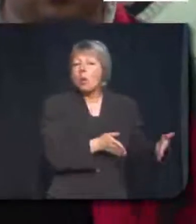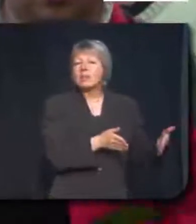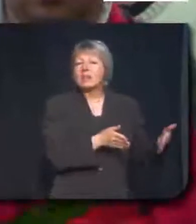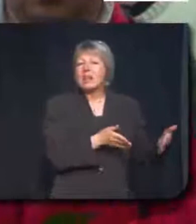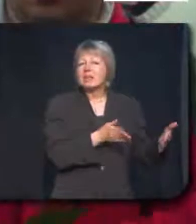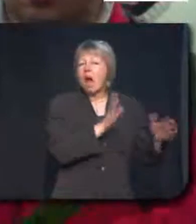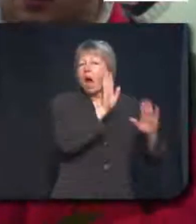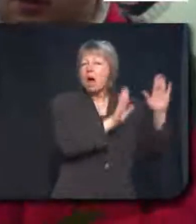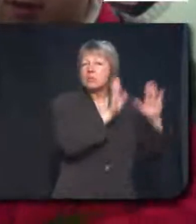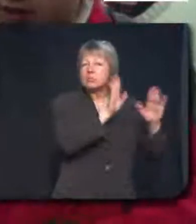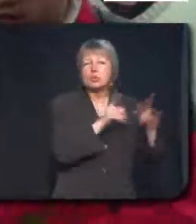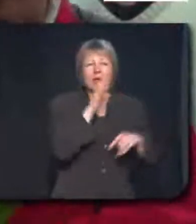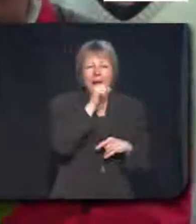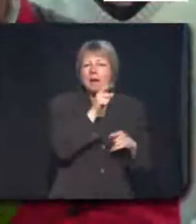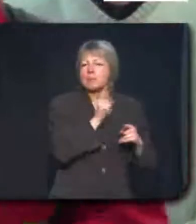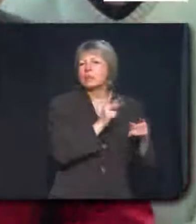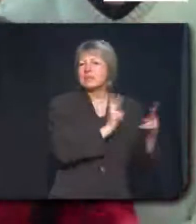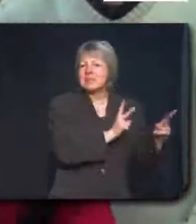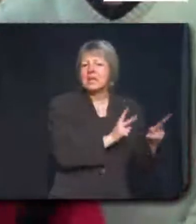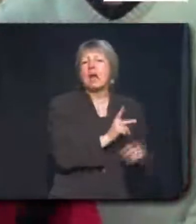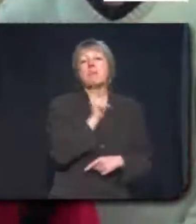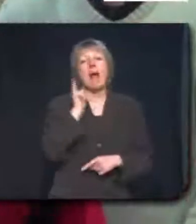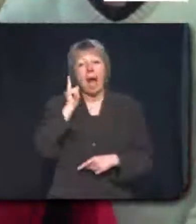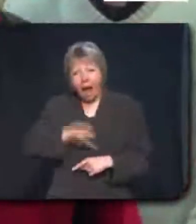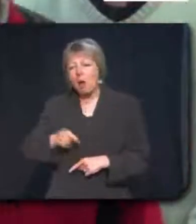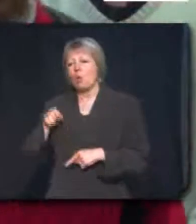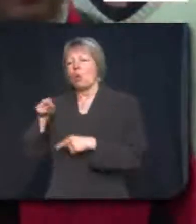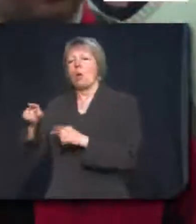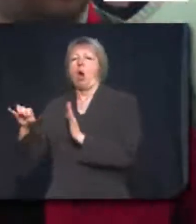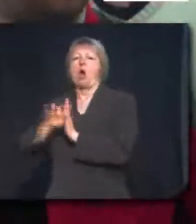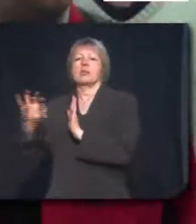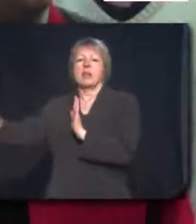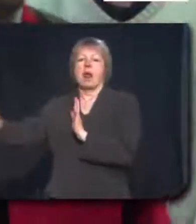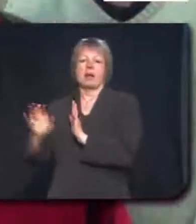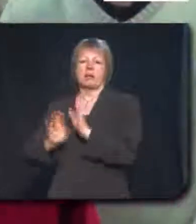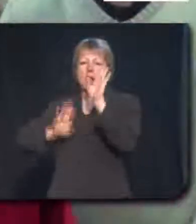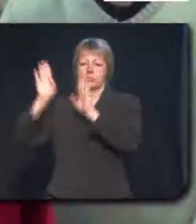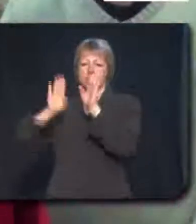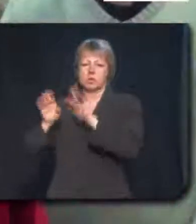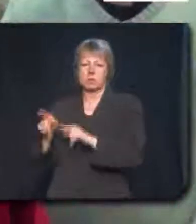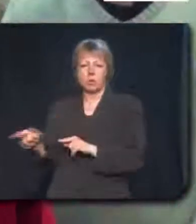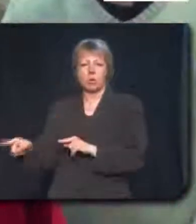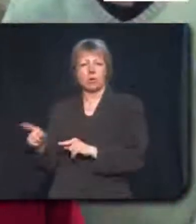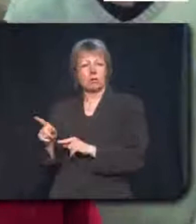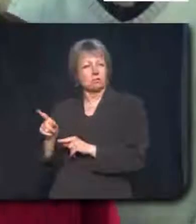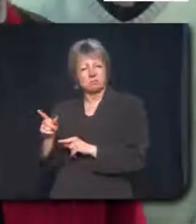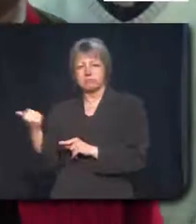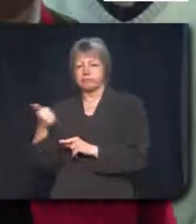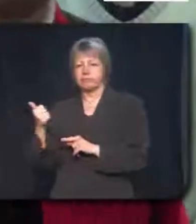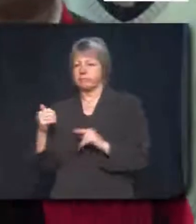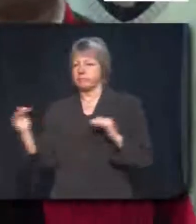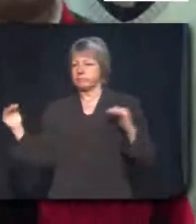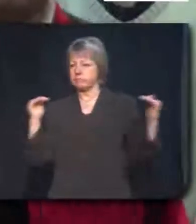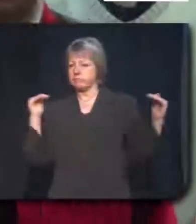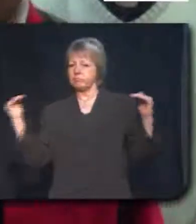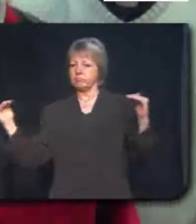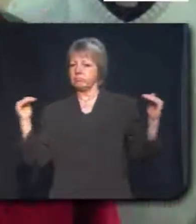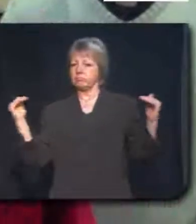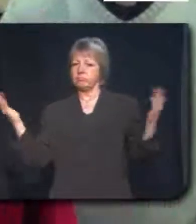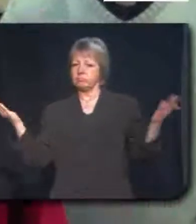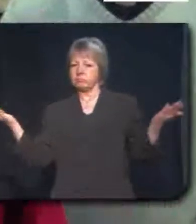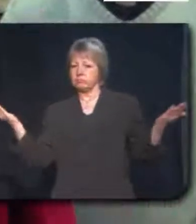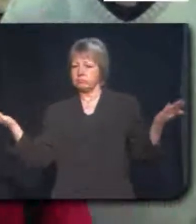geheim und sicher sind wir haben aber auch online Abstimmungen die ein sehr sehr eine sehr sehr gute Balance haben die haben einerseits